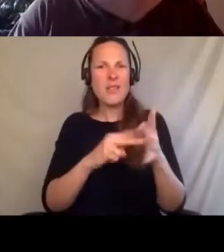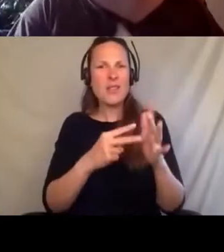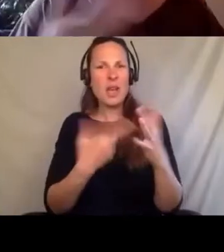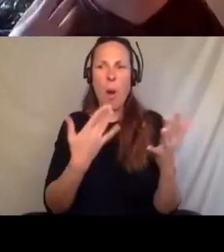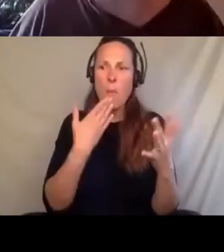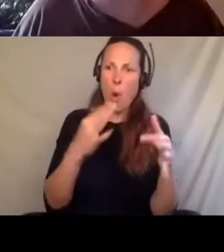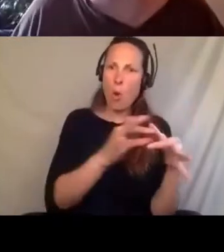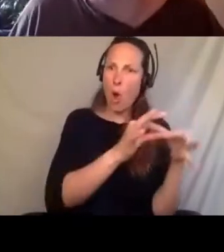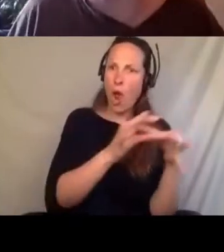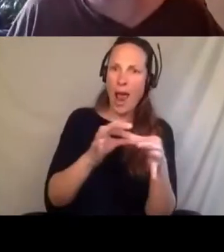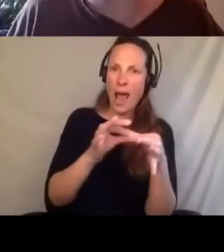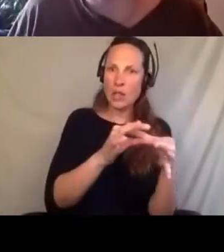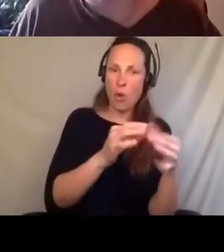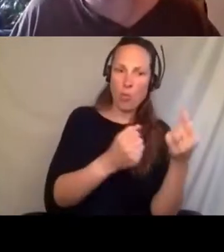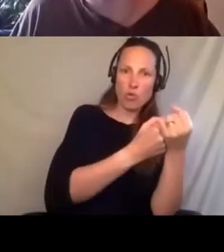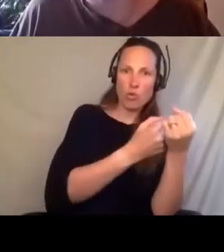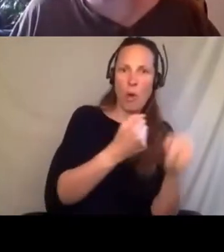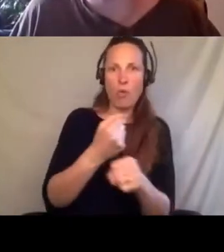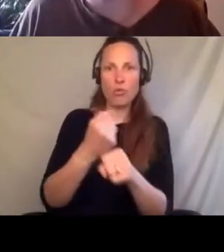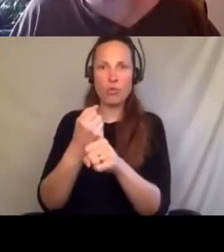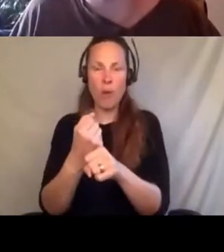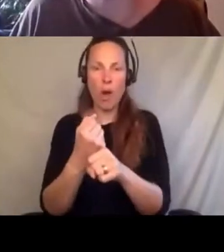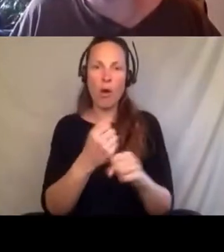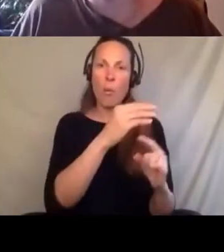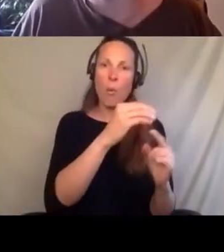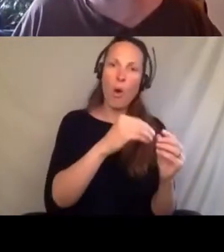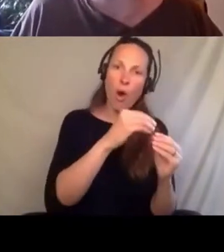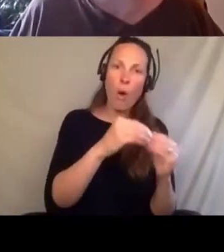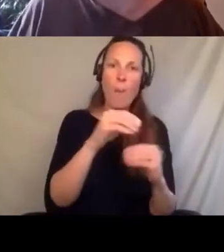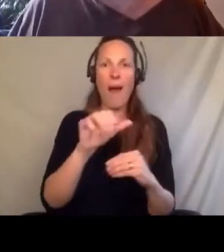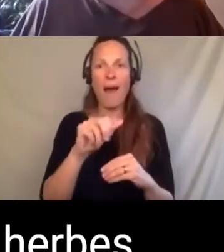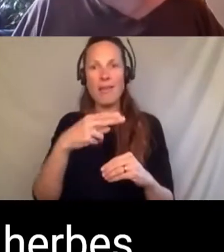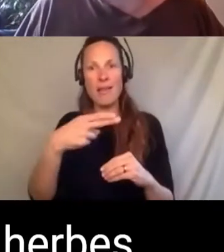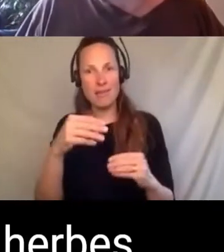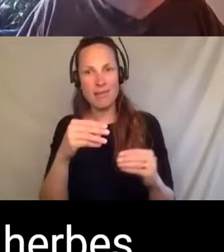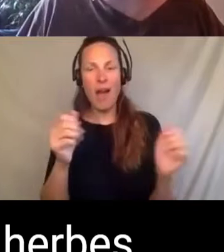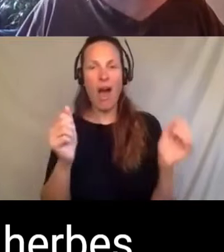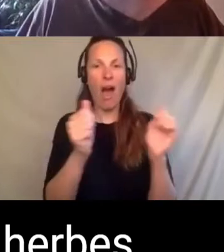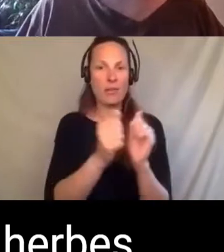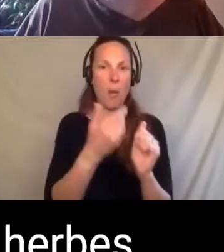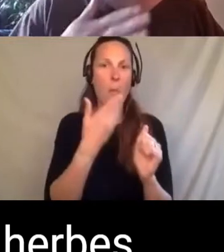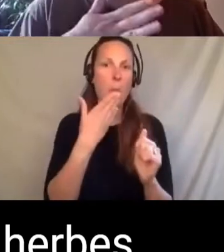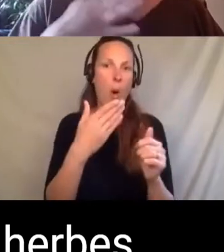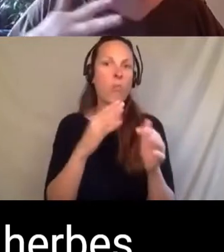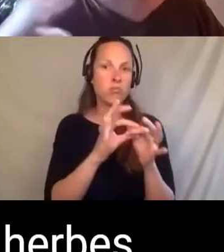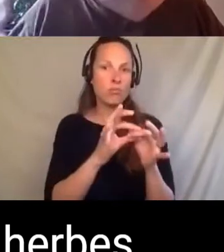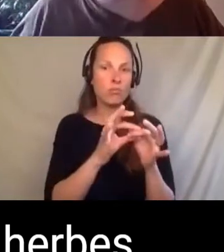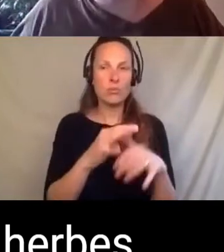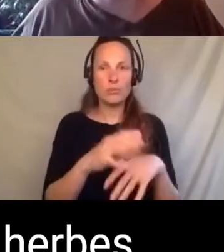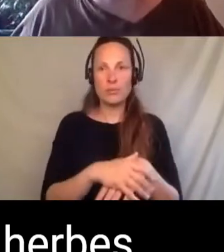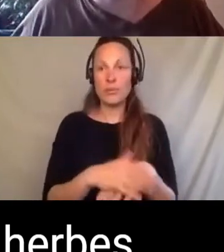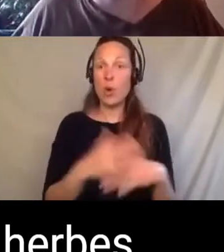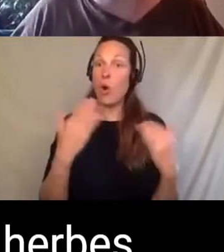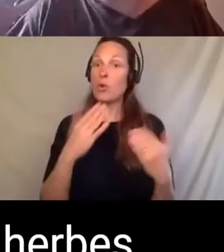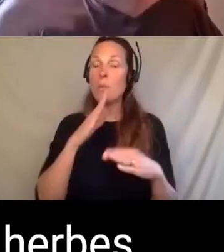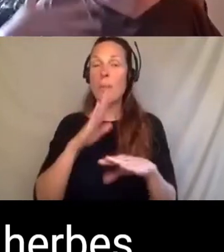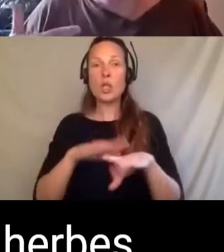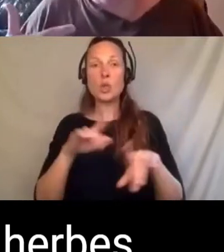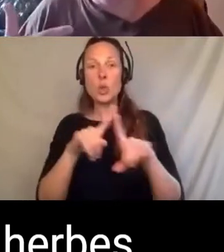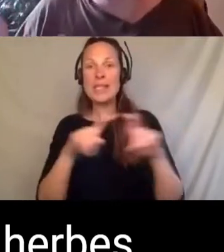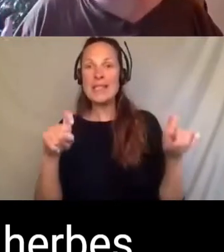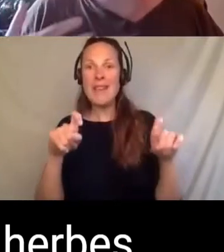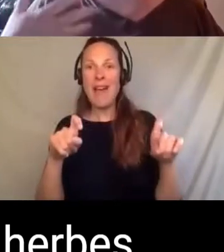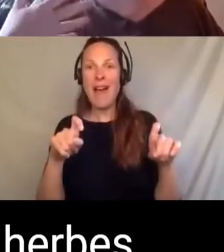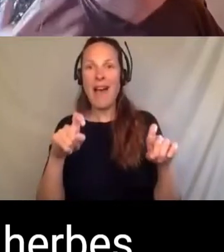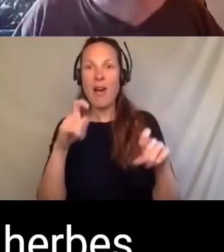relation, donc ça apporte un support aux plantes. Puis aujourd'hui, on va voir toutes les fines herbes dont on